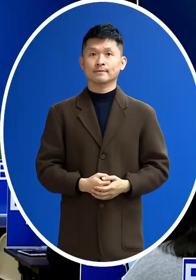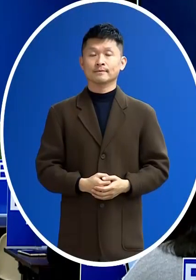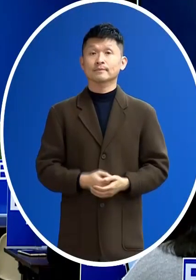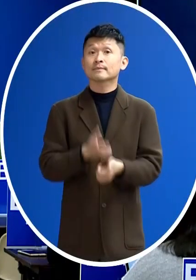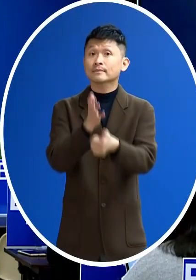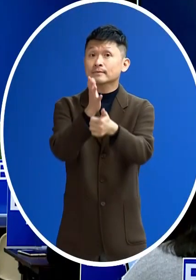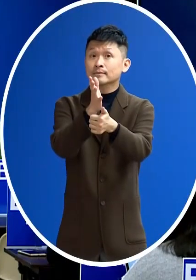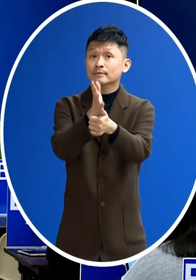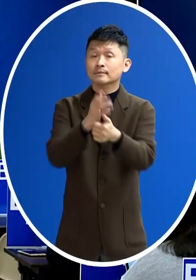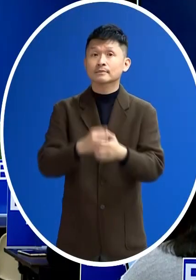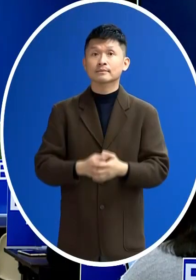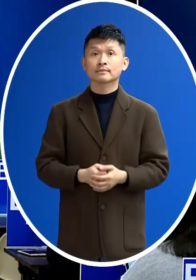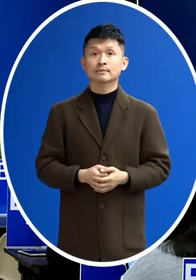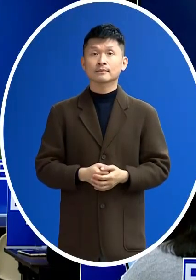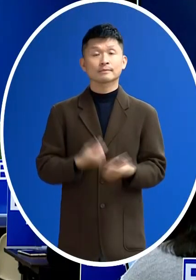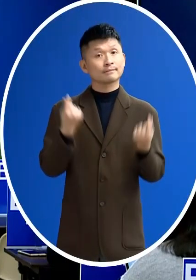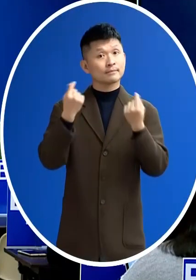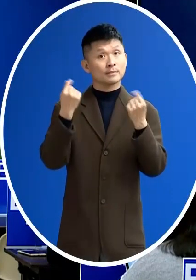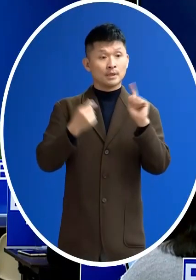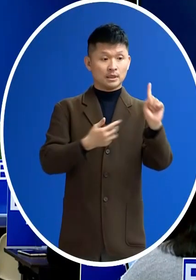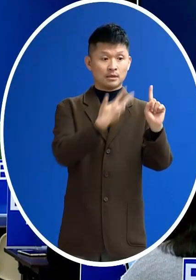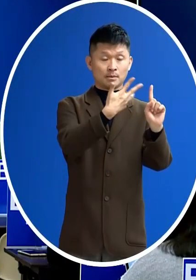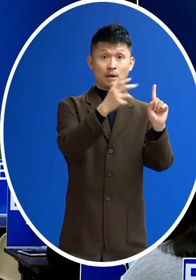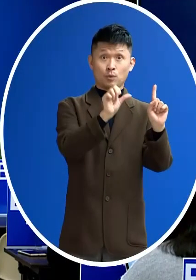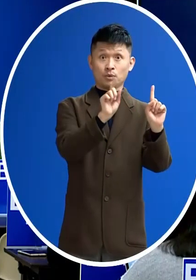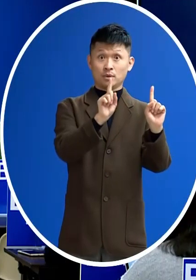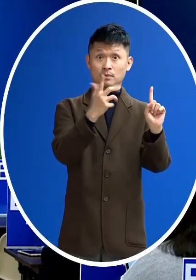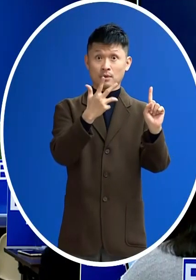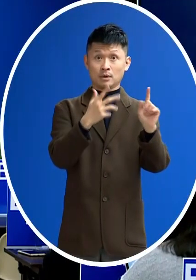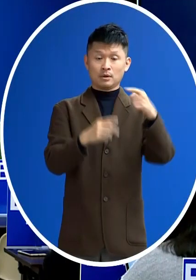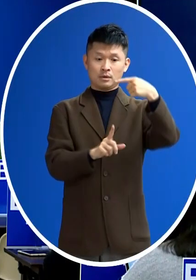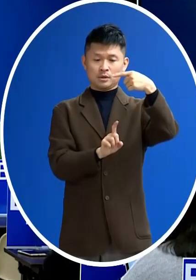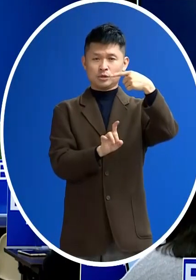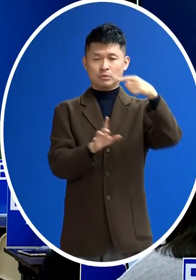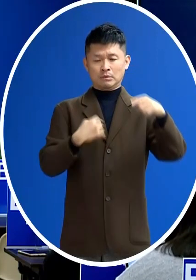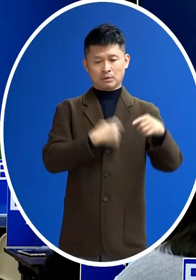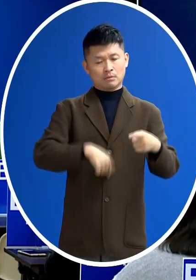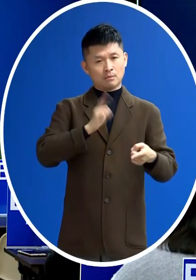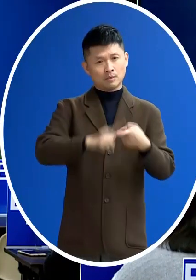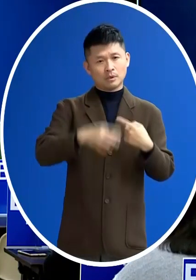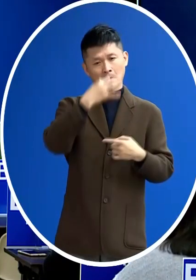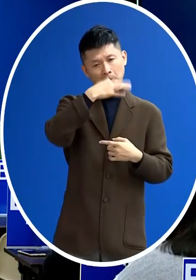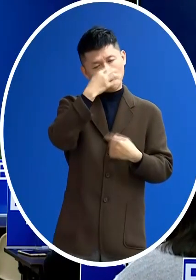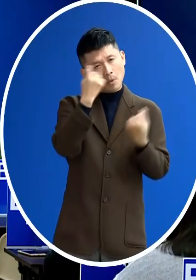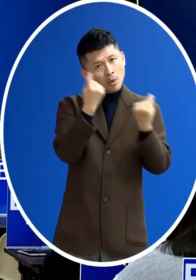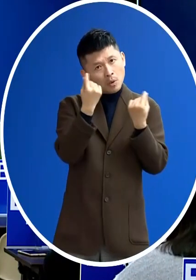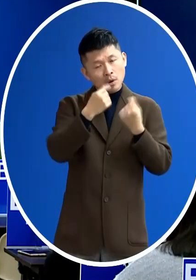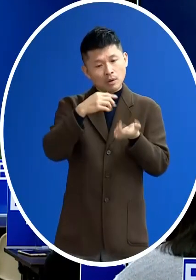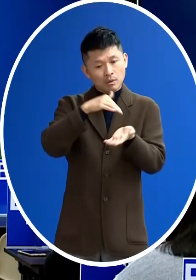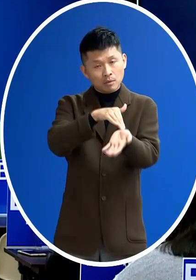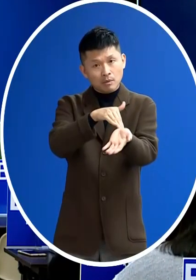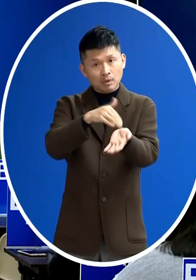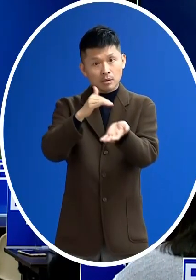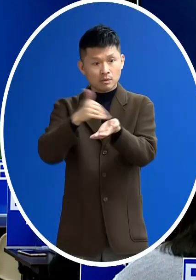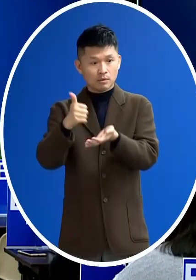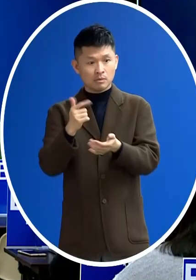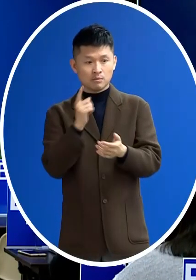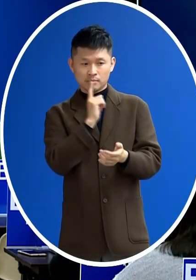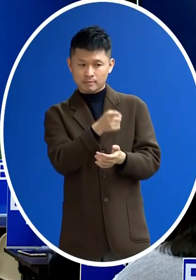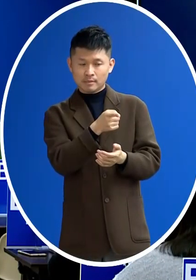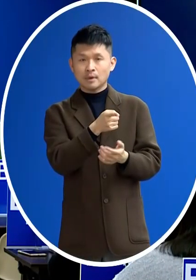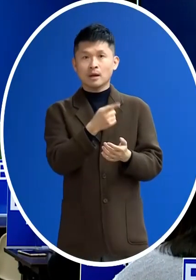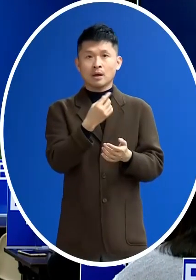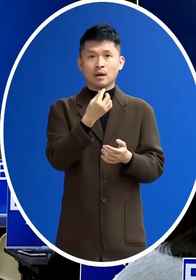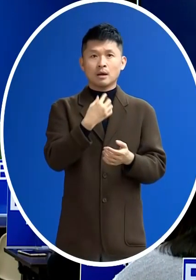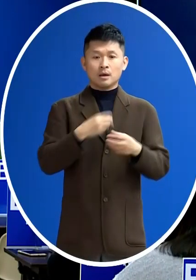谢部长，想请教一下，像是这个18518，他15号就发病，出现感冒的症状，就医后医生说是胃食道逆